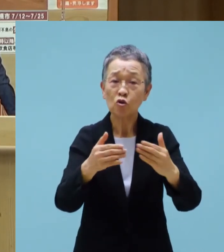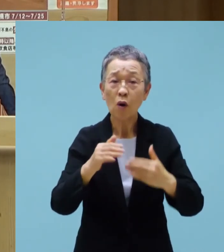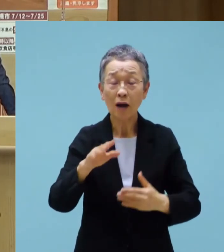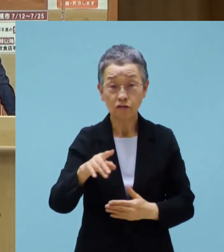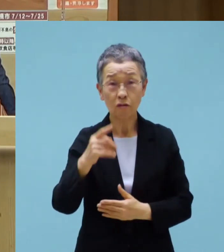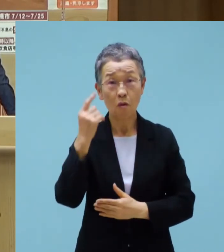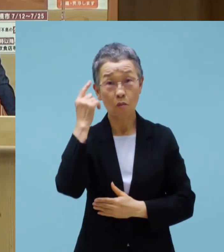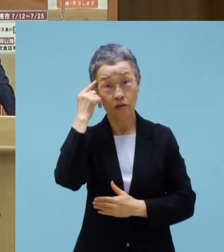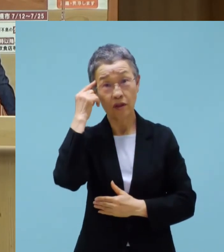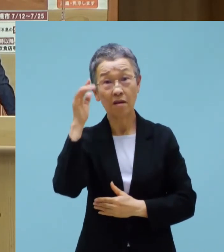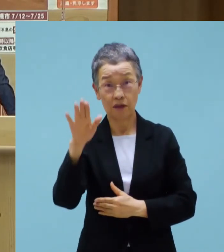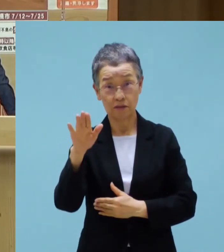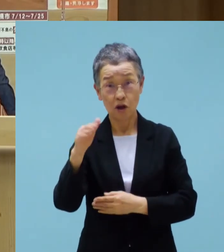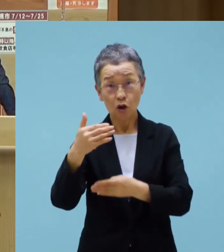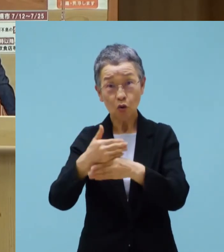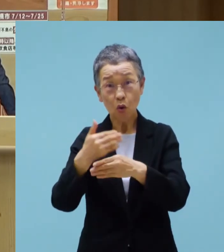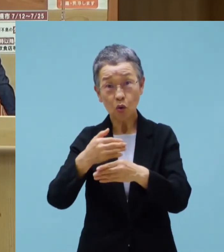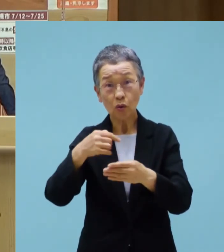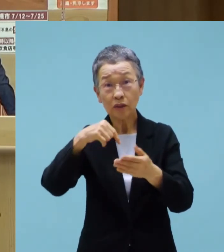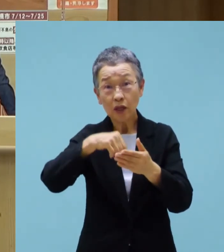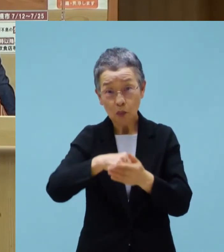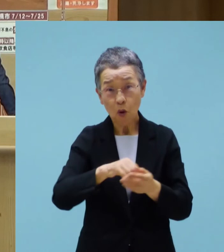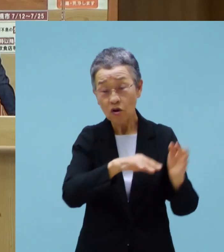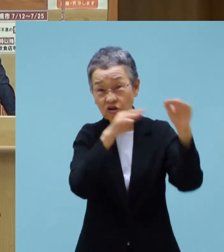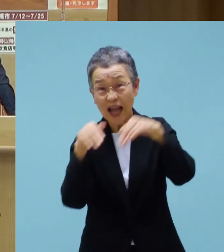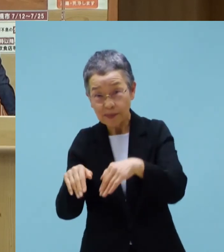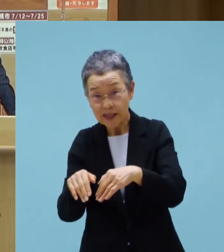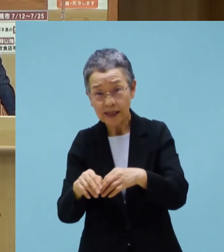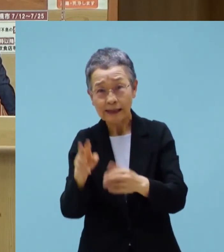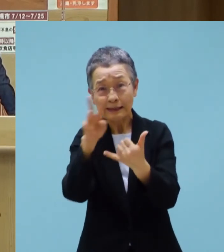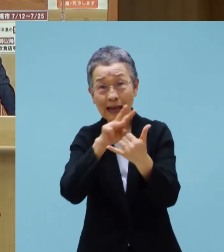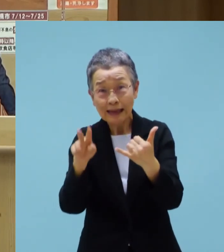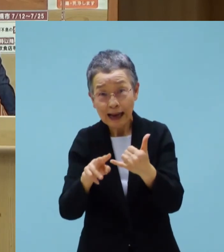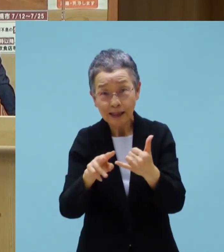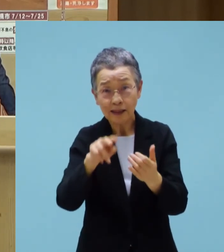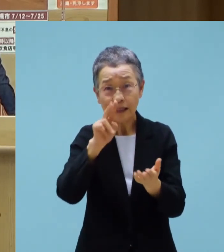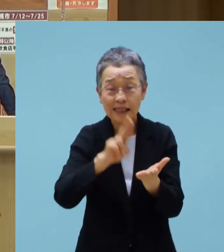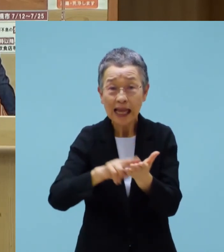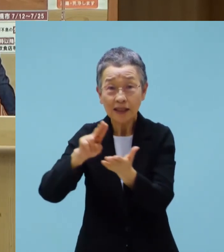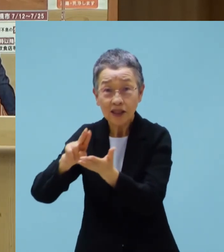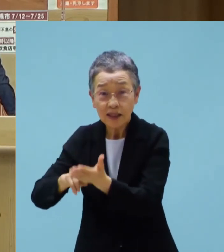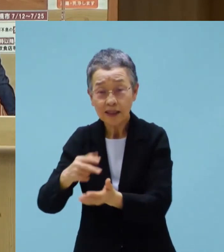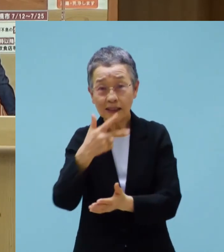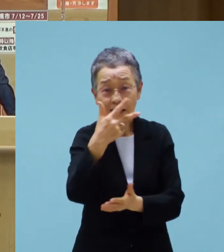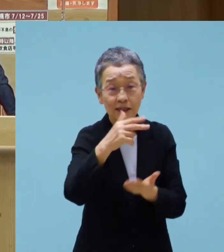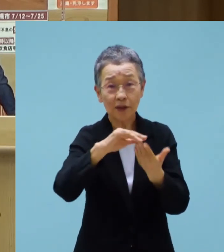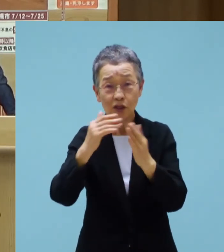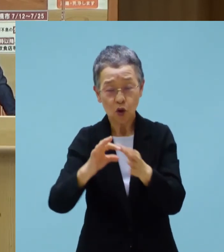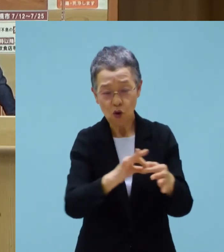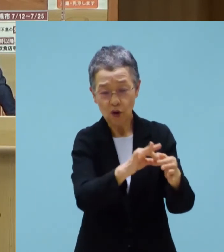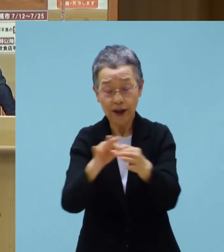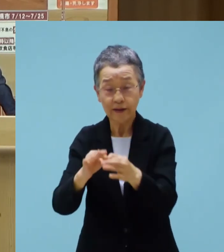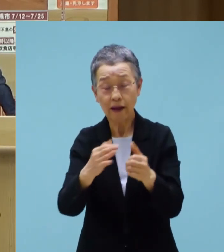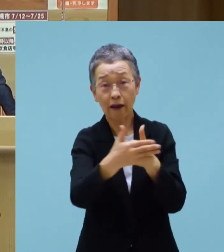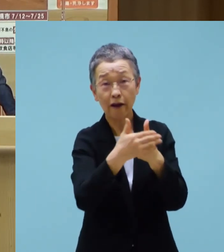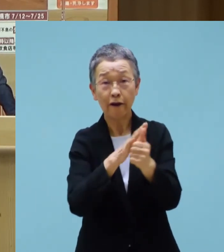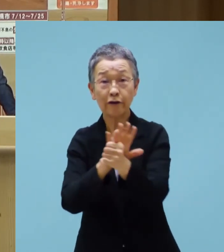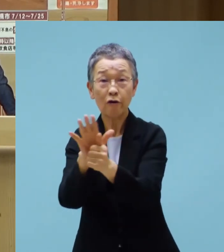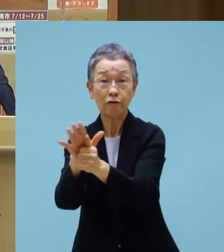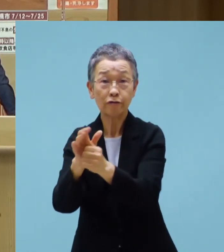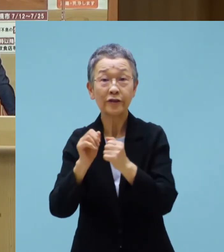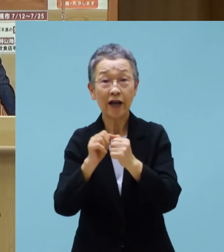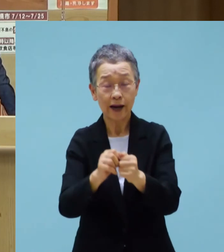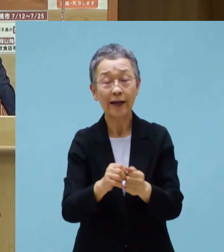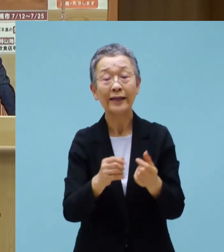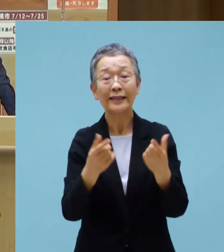としてもですね、津波災害警戒区域の指定、市町との連携協力をしながらしっかり進めていかな